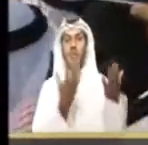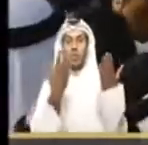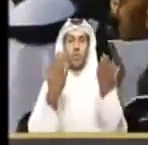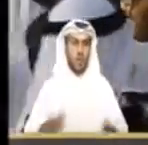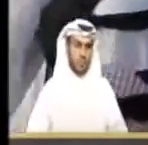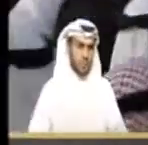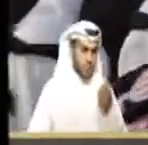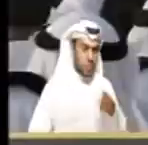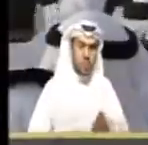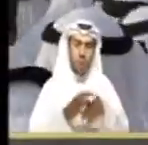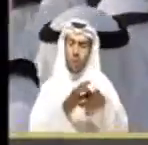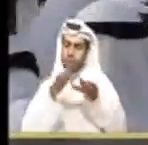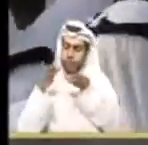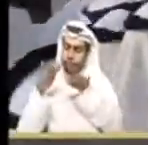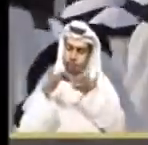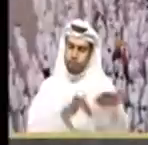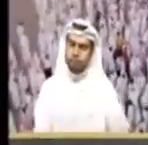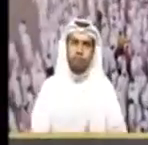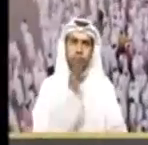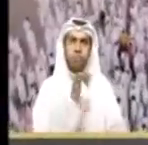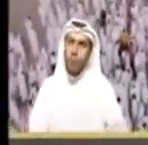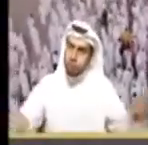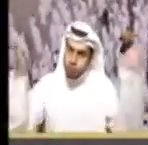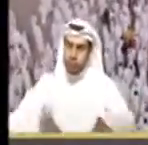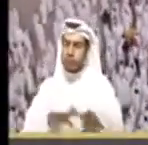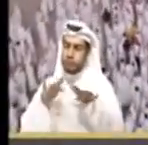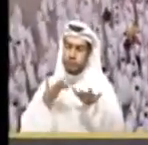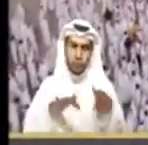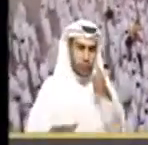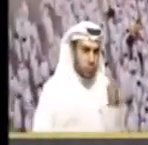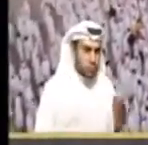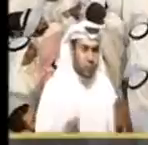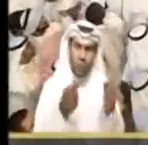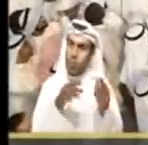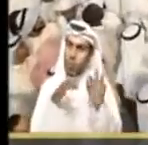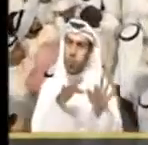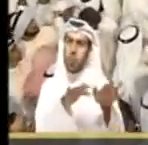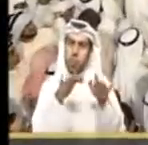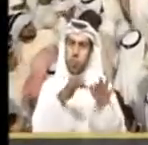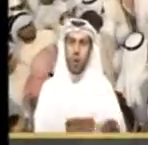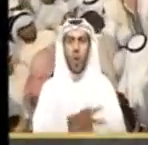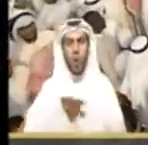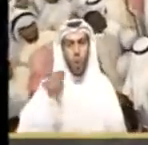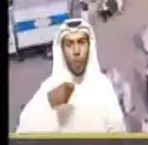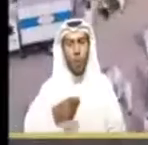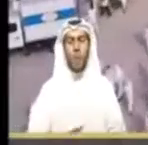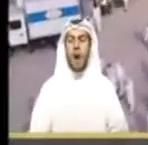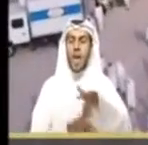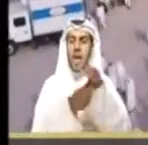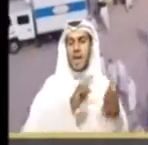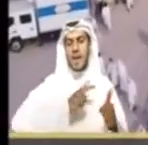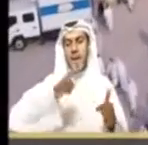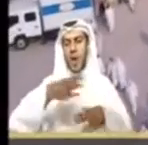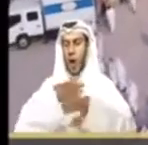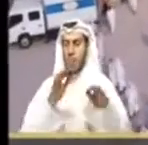حشد مهيب شهد نزولهما إلى مثواهما الأخير، تقدمهم عدد كبير من قيادات دولة الكويت، رئيس